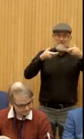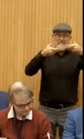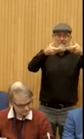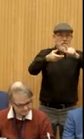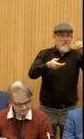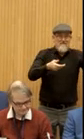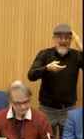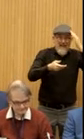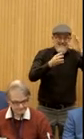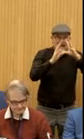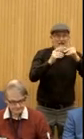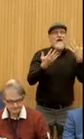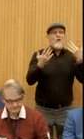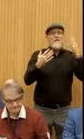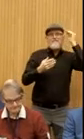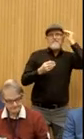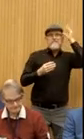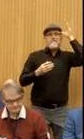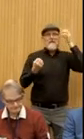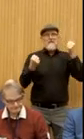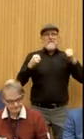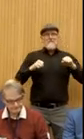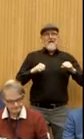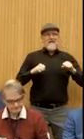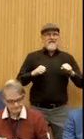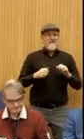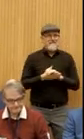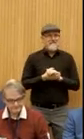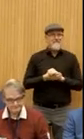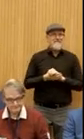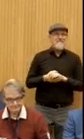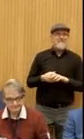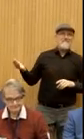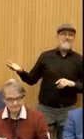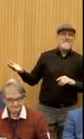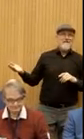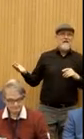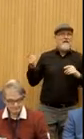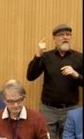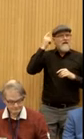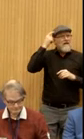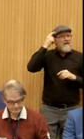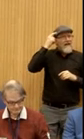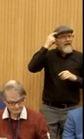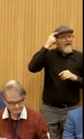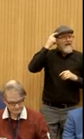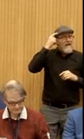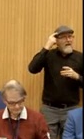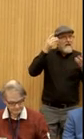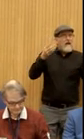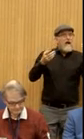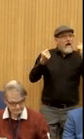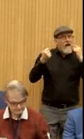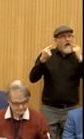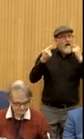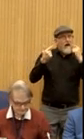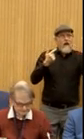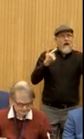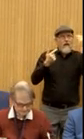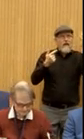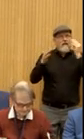erkennen, Gedanken, Denken und Lernprozesse ebnen den Weg der Menschheit und machen